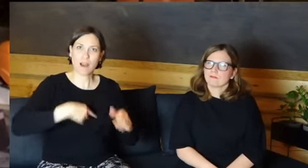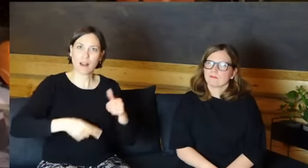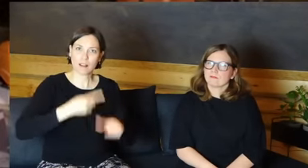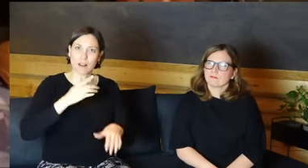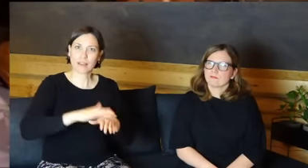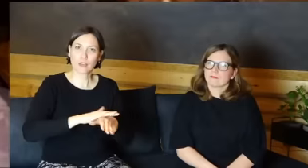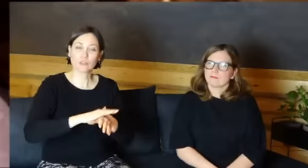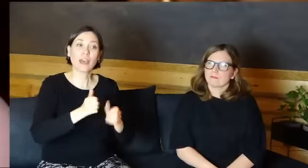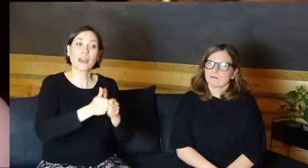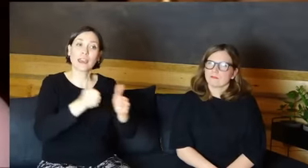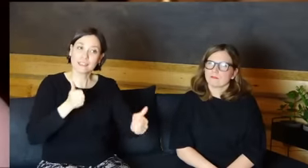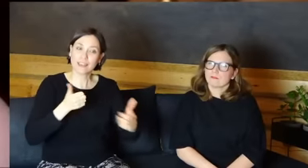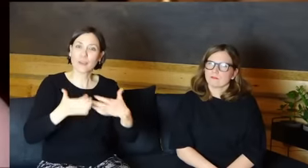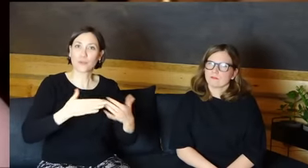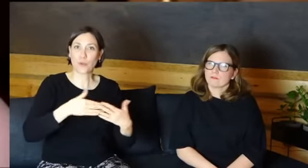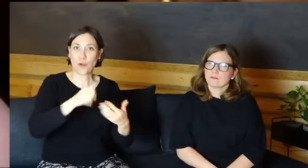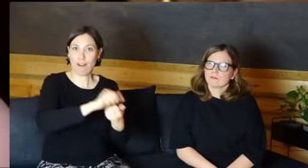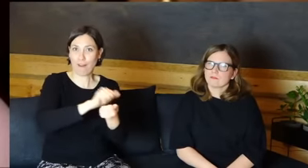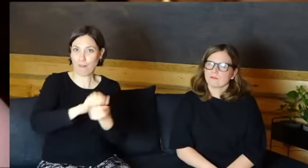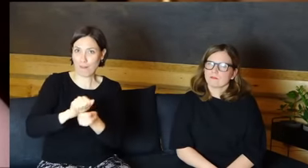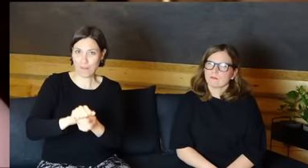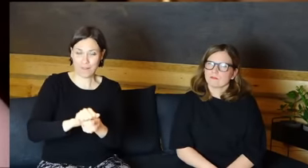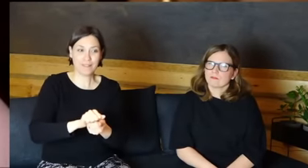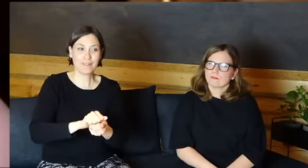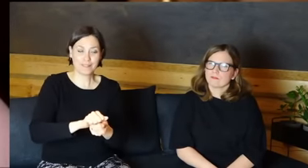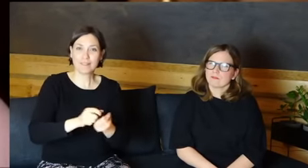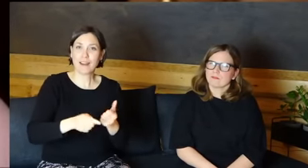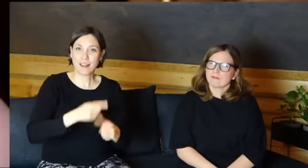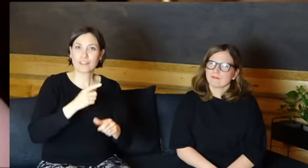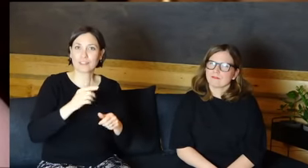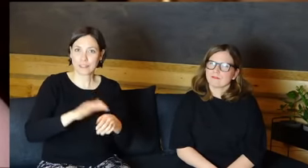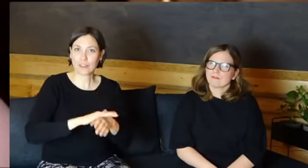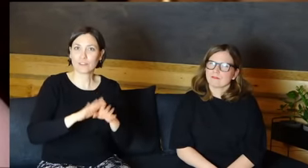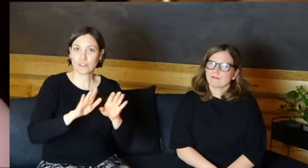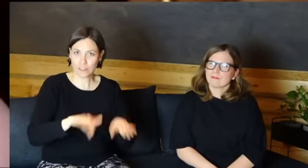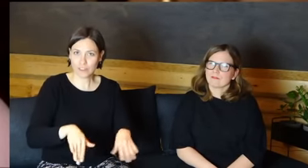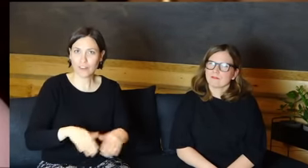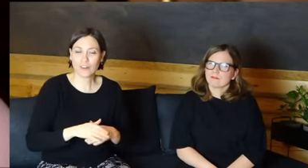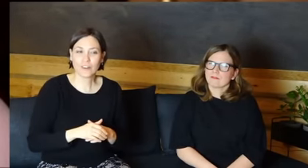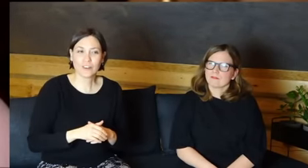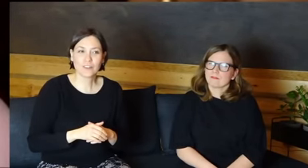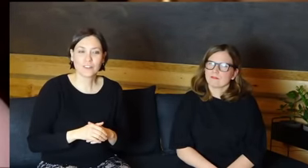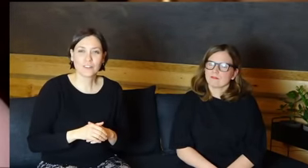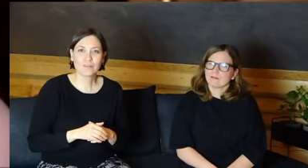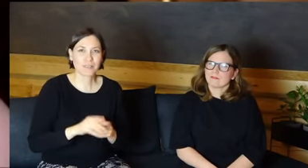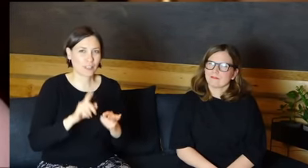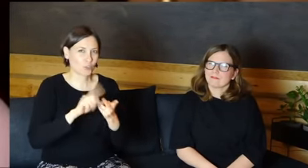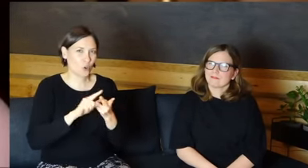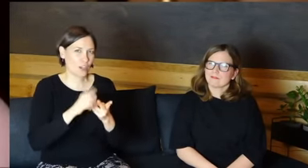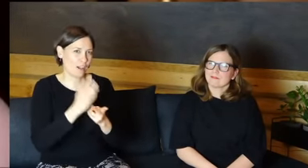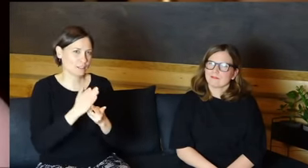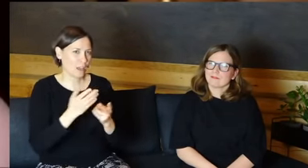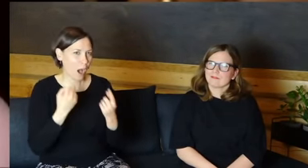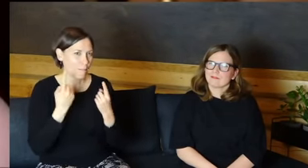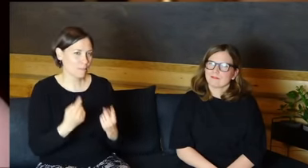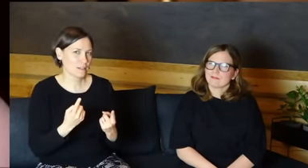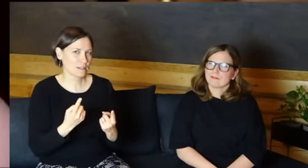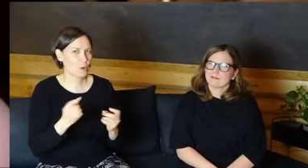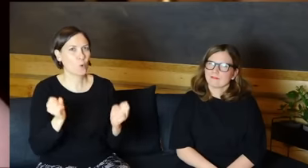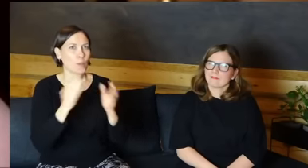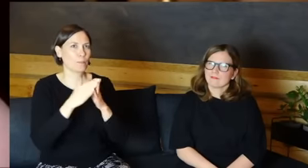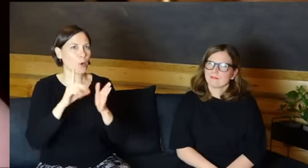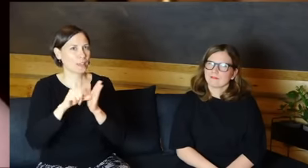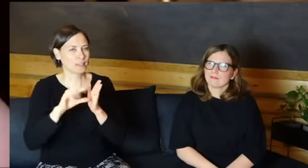tämmöiset etätyökalut, ja se on varmasti monen meidän arjessa näkynyt. Sitten toinen semmoinen kohokohta tai